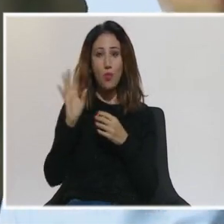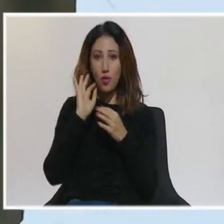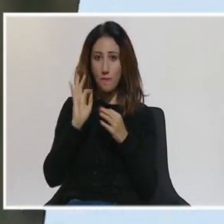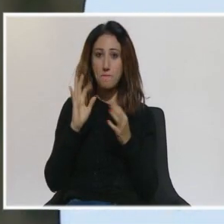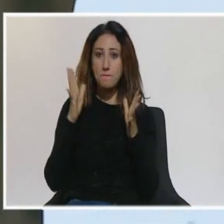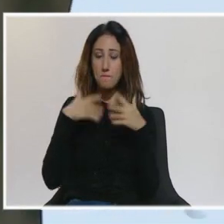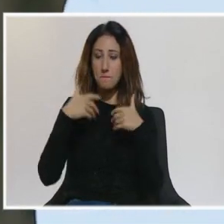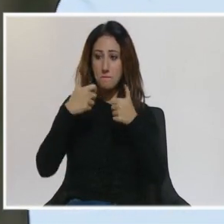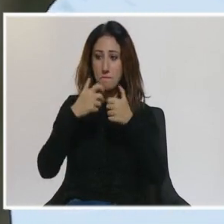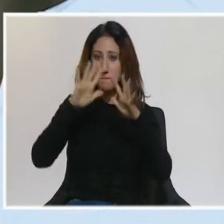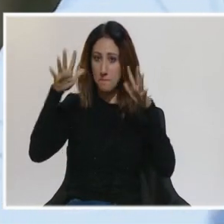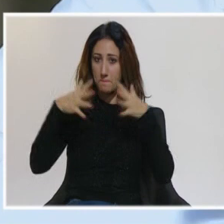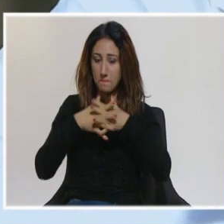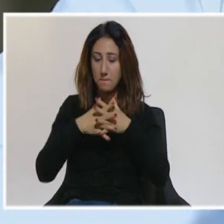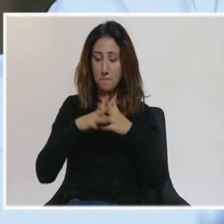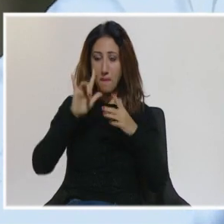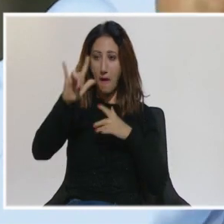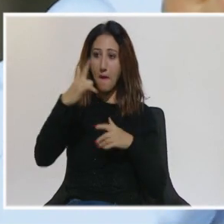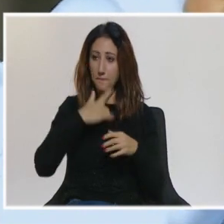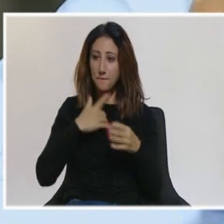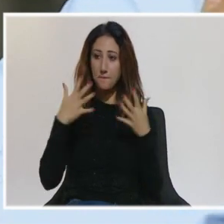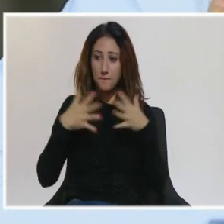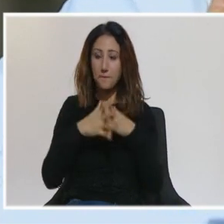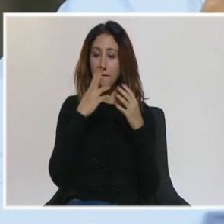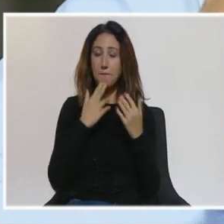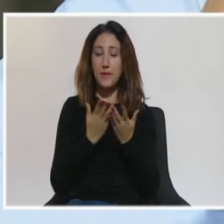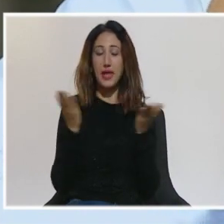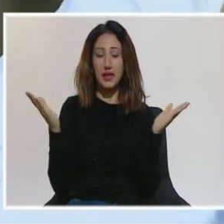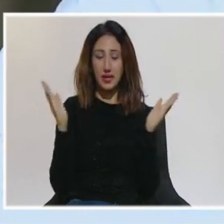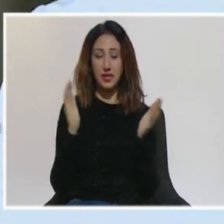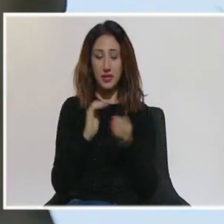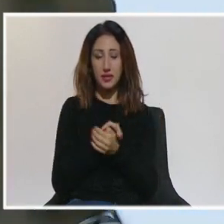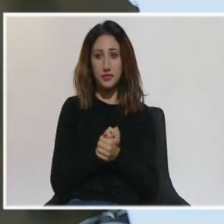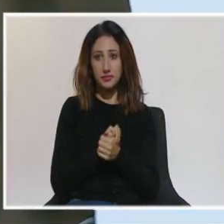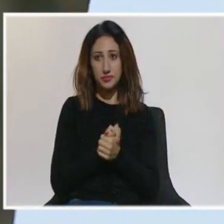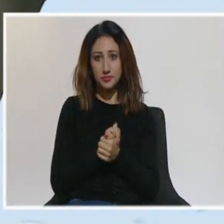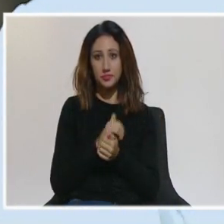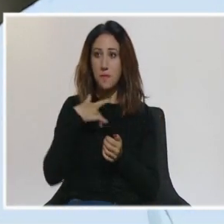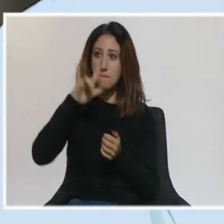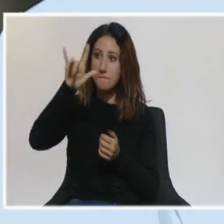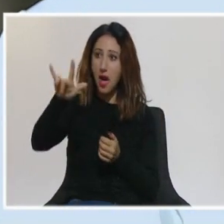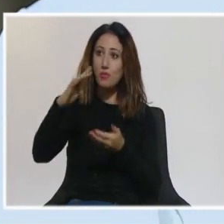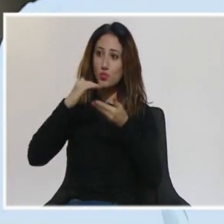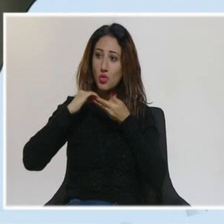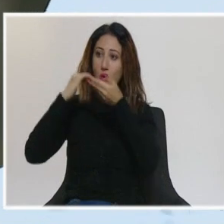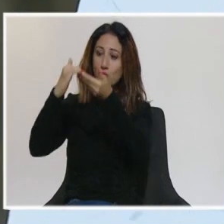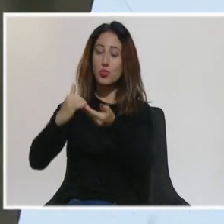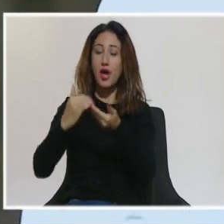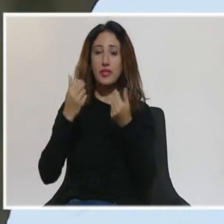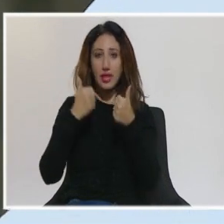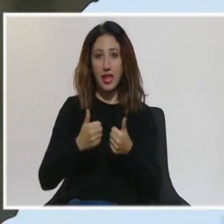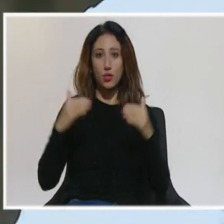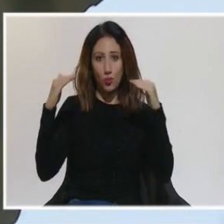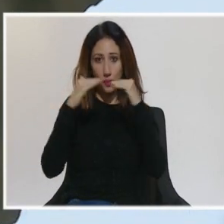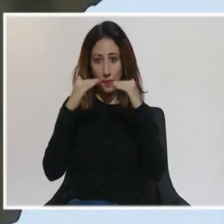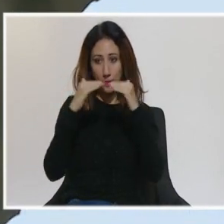والمحبة. التسامح والمحبة خير، حب الآخرين خير، التكافل